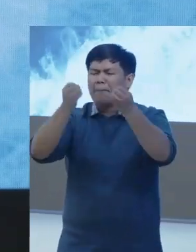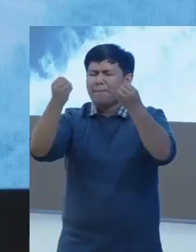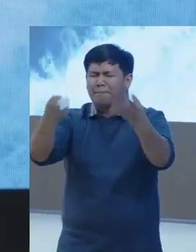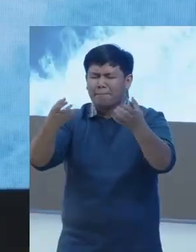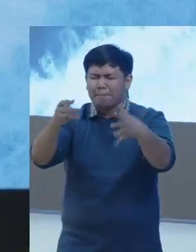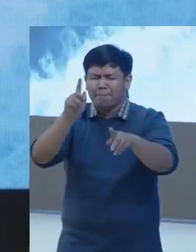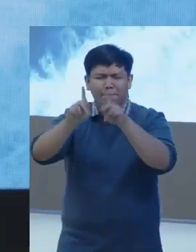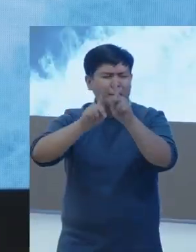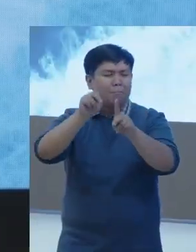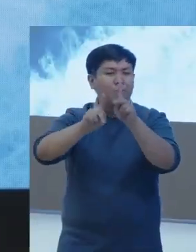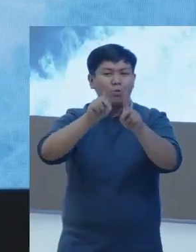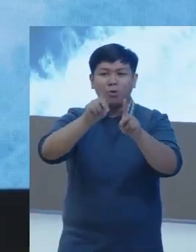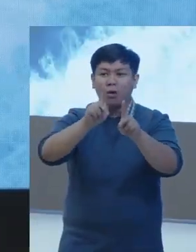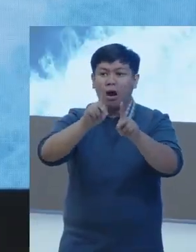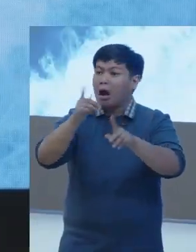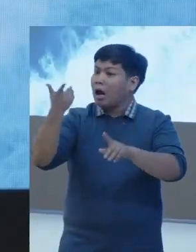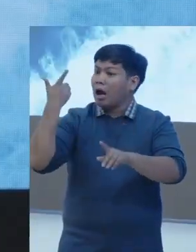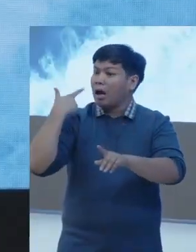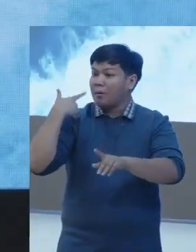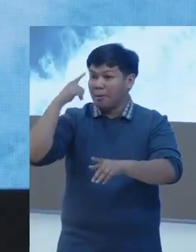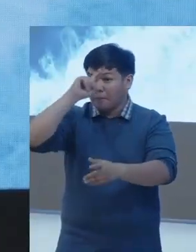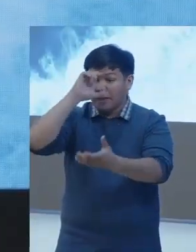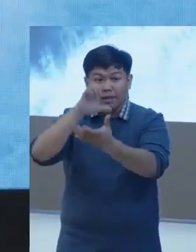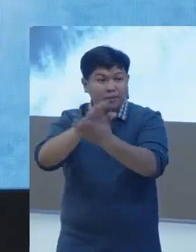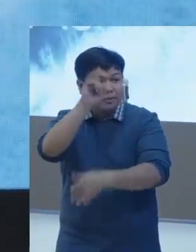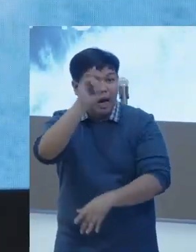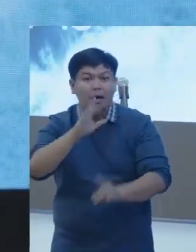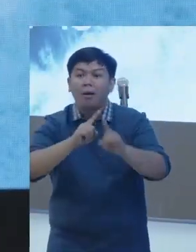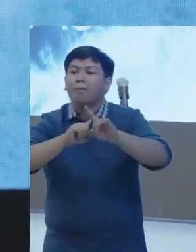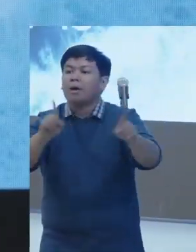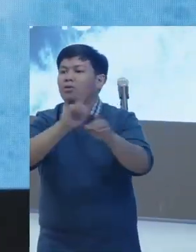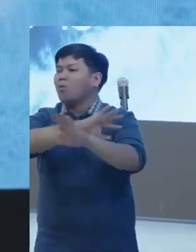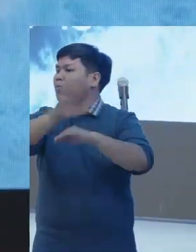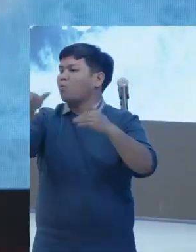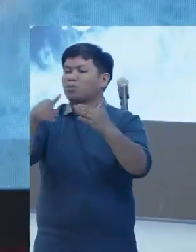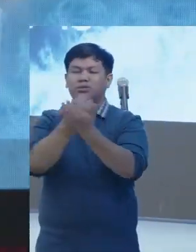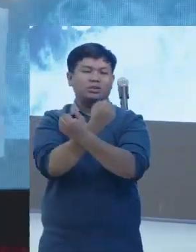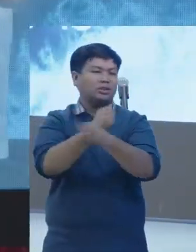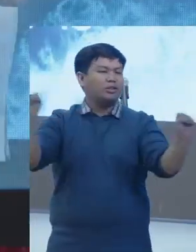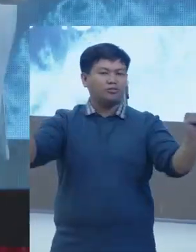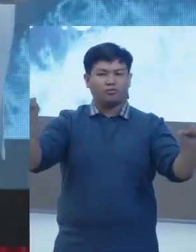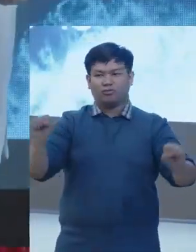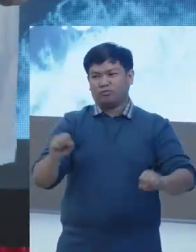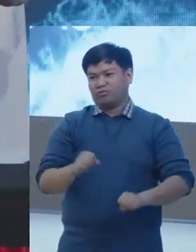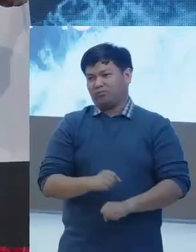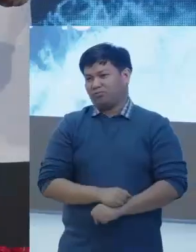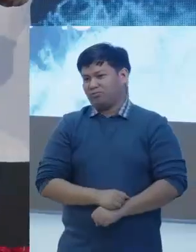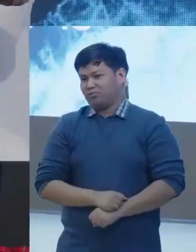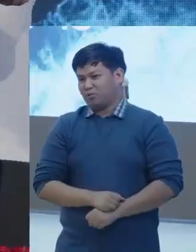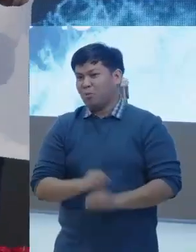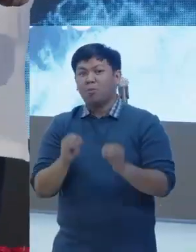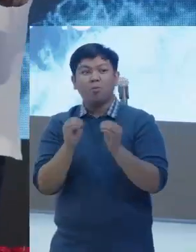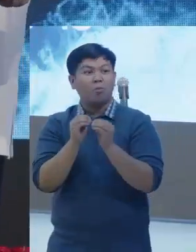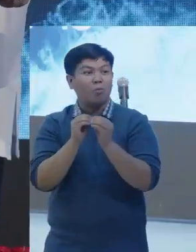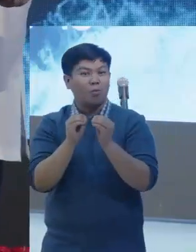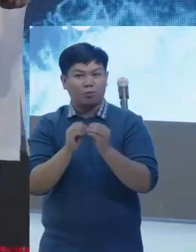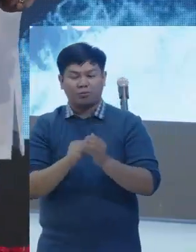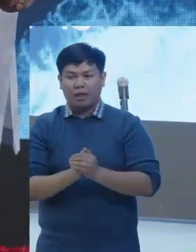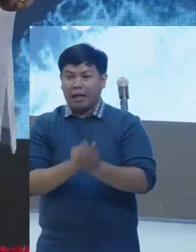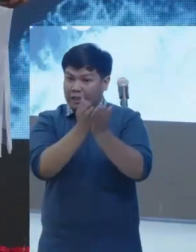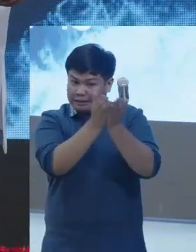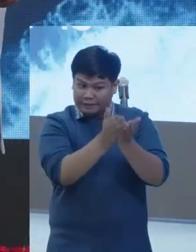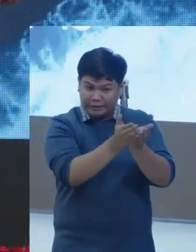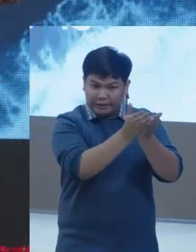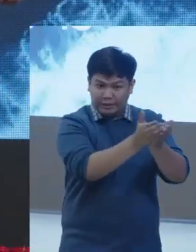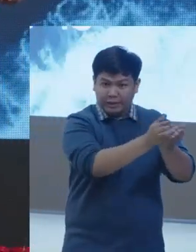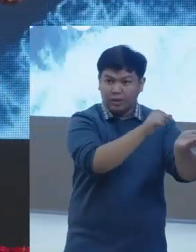ng mga pagano, ng mga hentil sa kwentong ito. Nakita natin dun sa mga marino